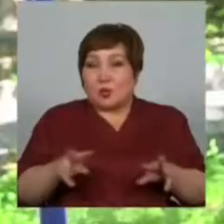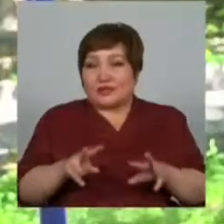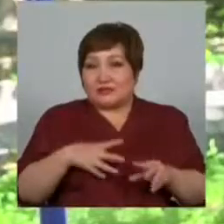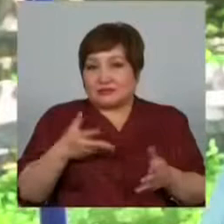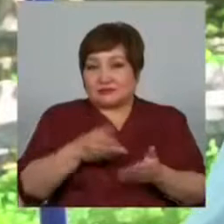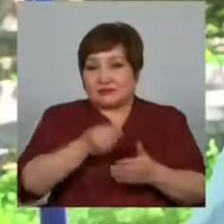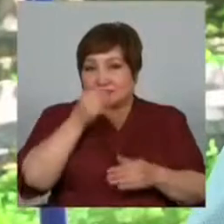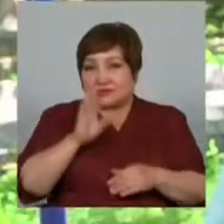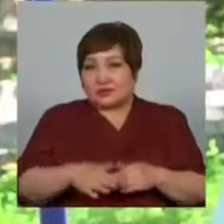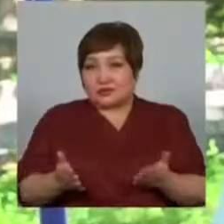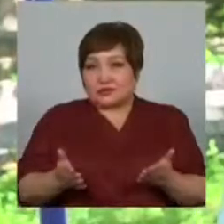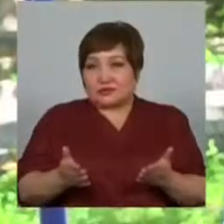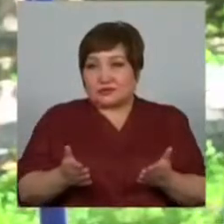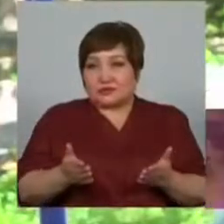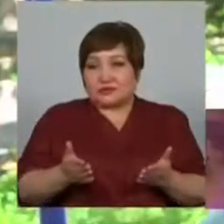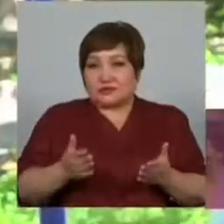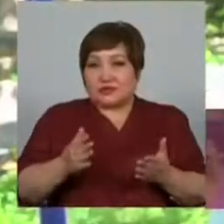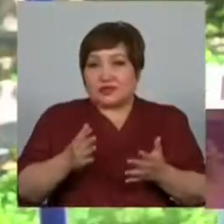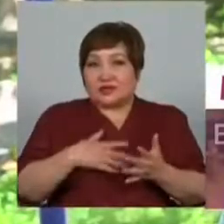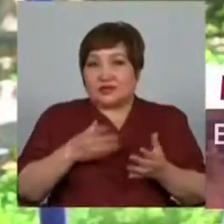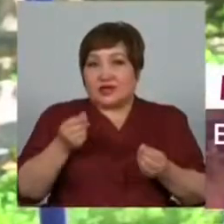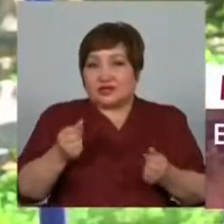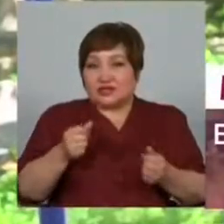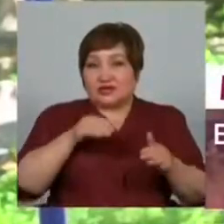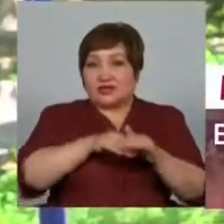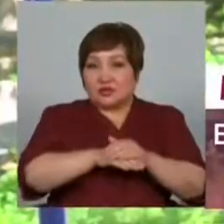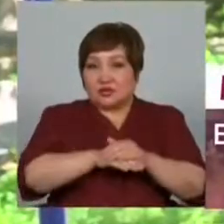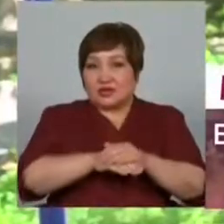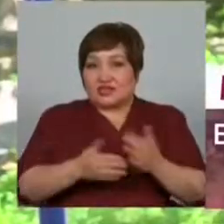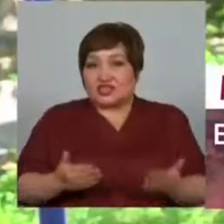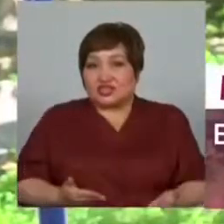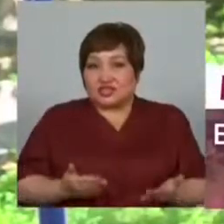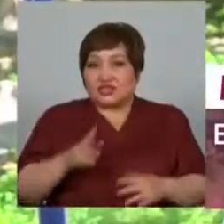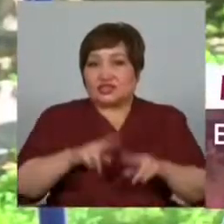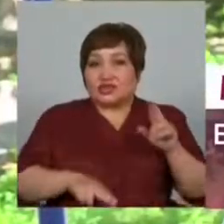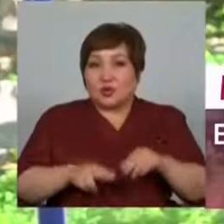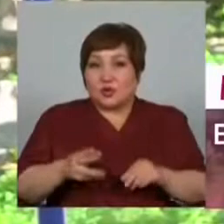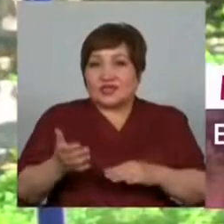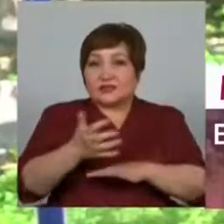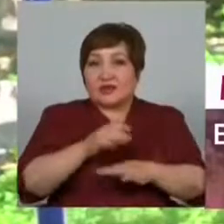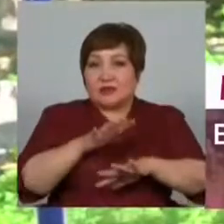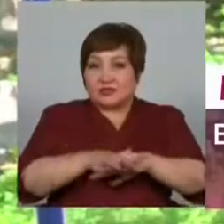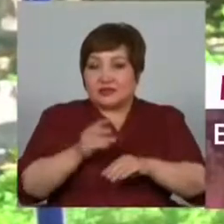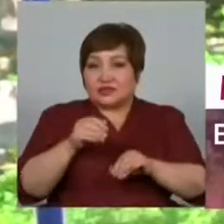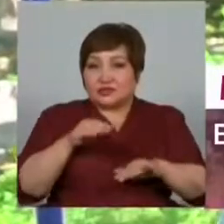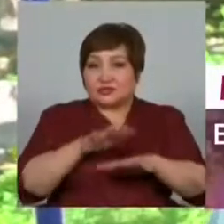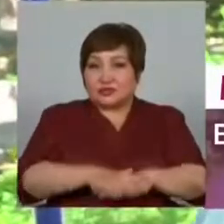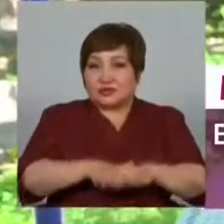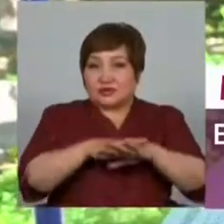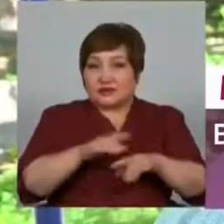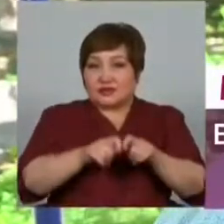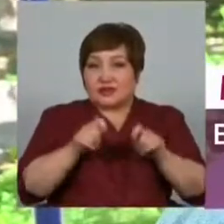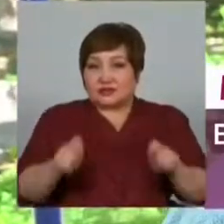біз. Бірақ ақша салуға Жилстрой Сбербанктан мен счет аштым. Счет ашқандықтан қазір ақша салуға қорқып отырмын.